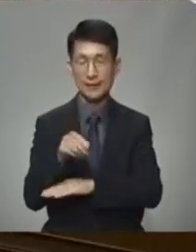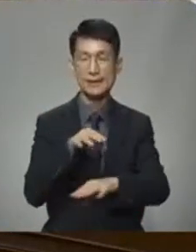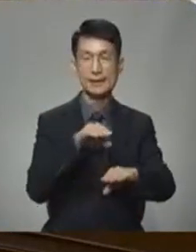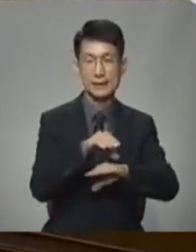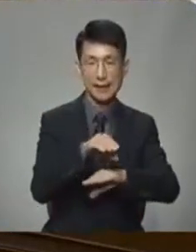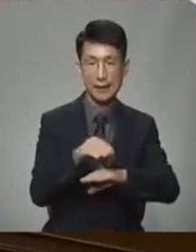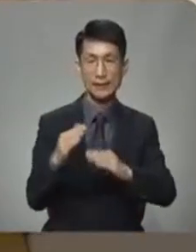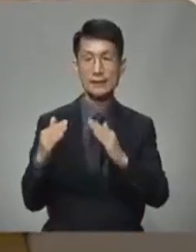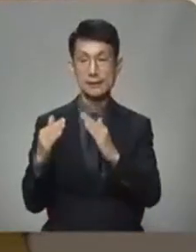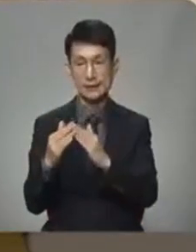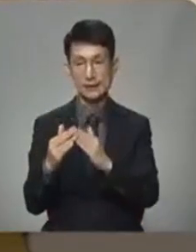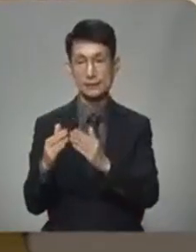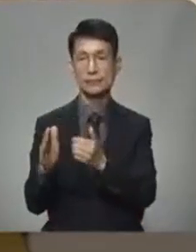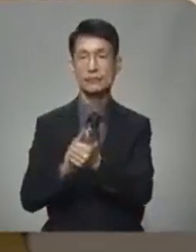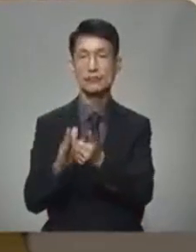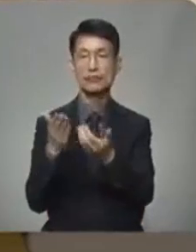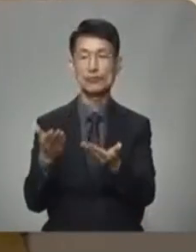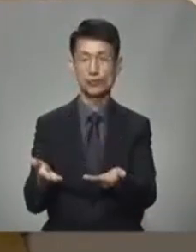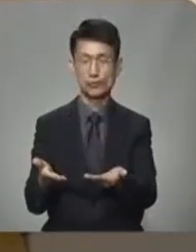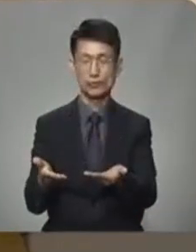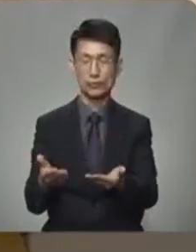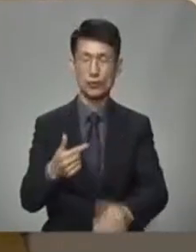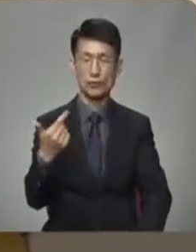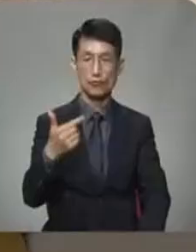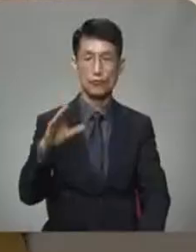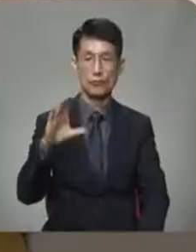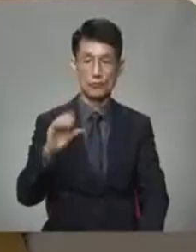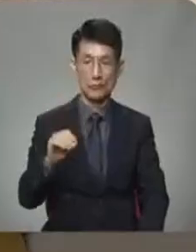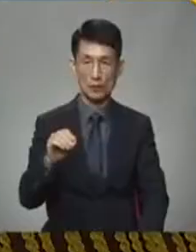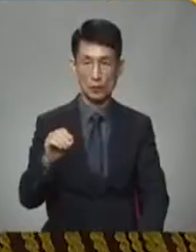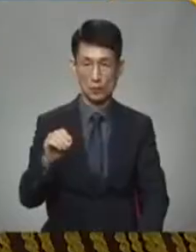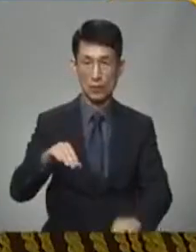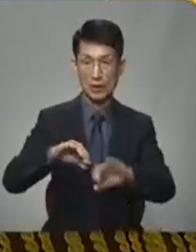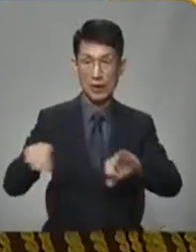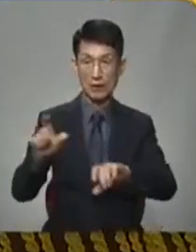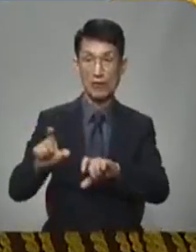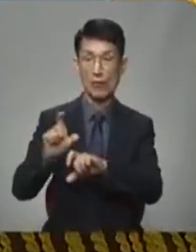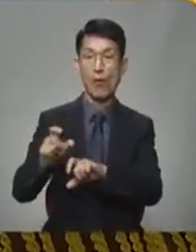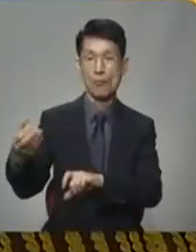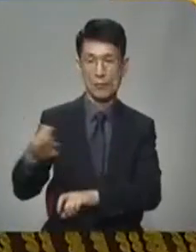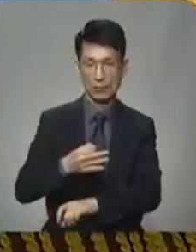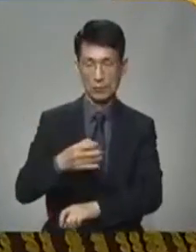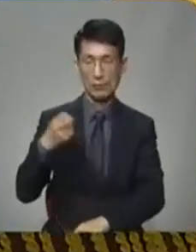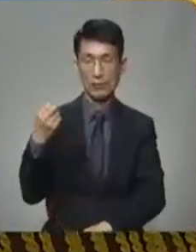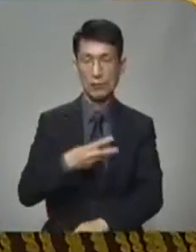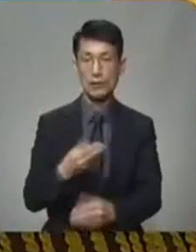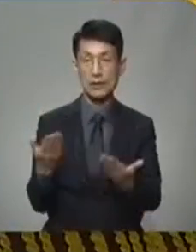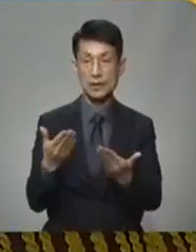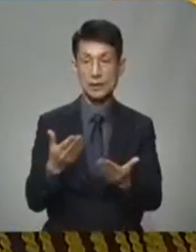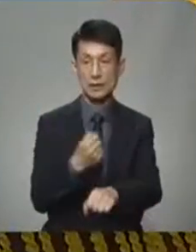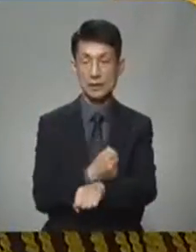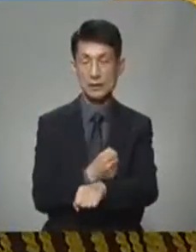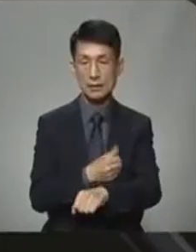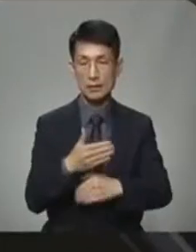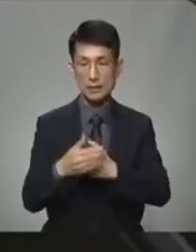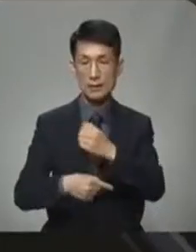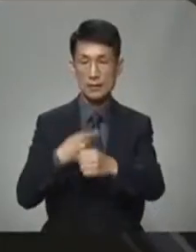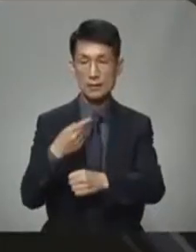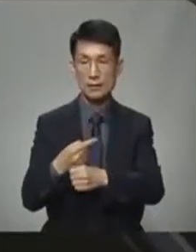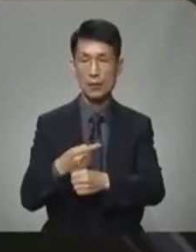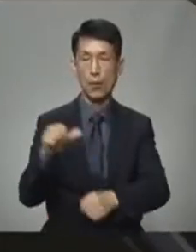사까지 제공됩니다 6천만 원의 의정비는 별도 의장의 업무 추진비 한해 5천만 원이